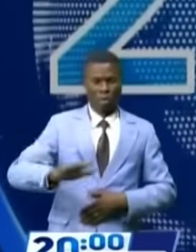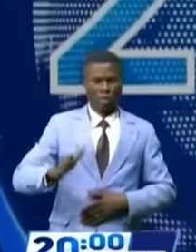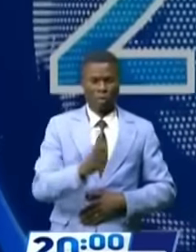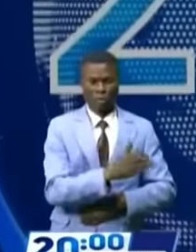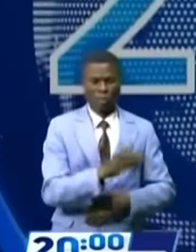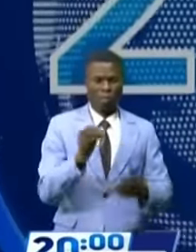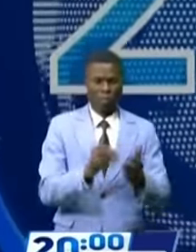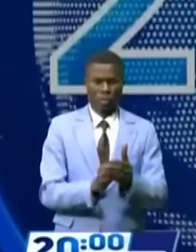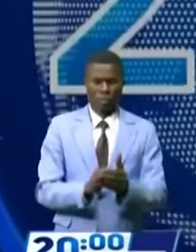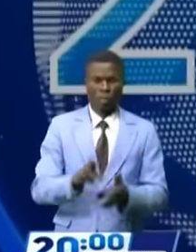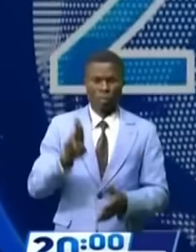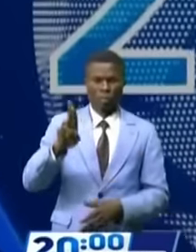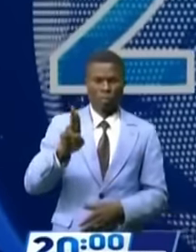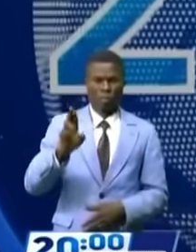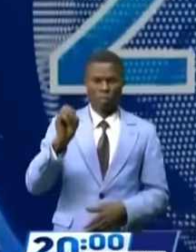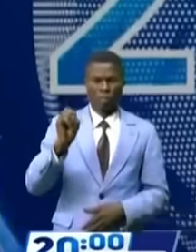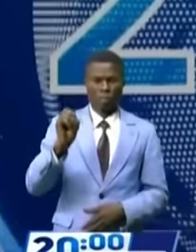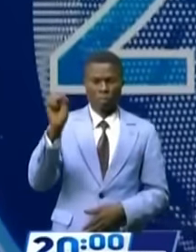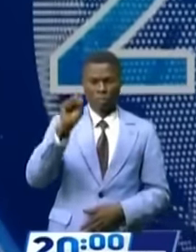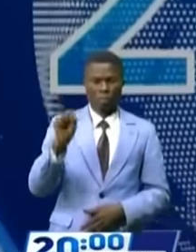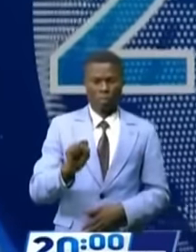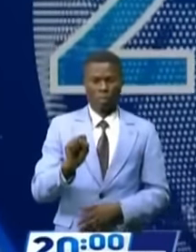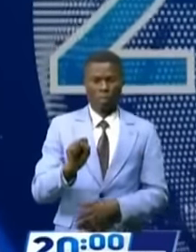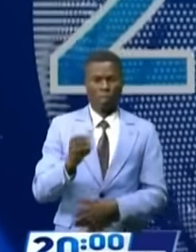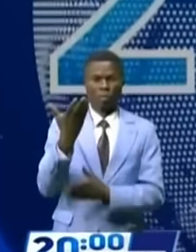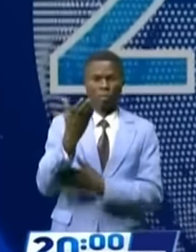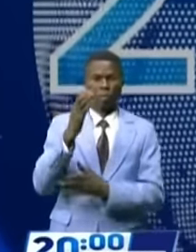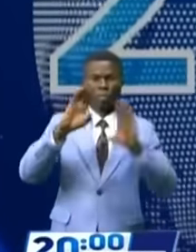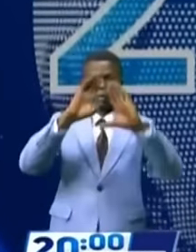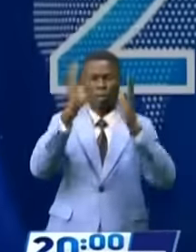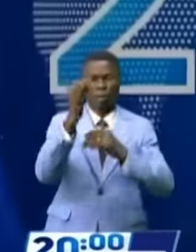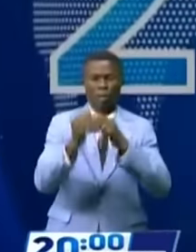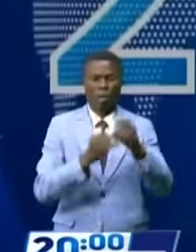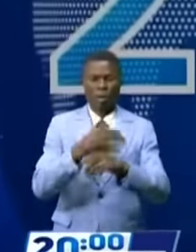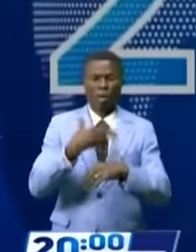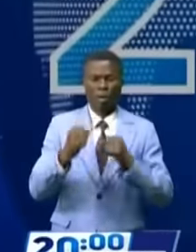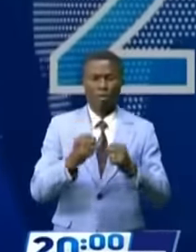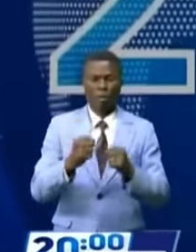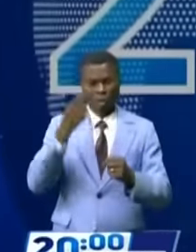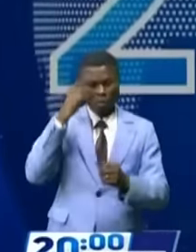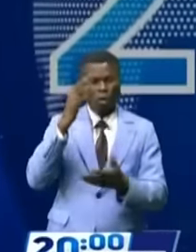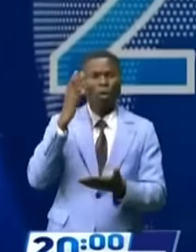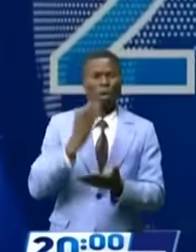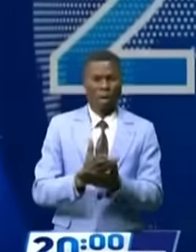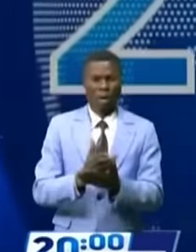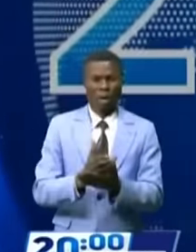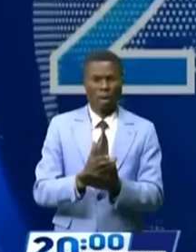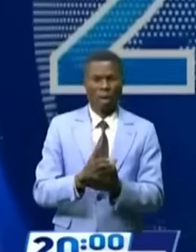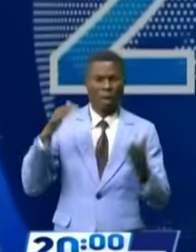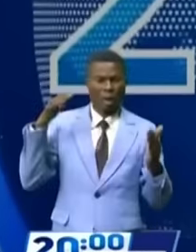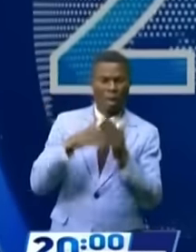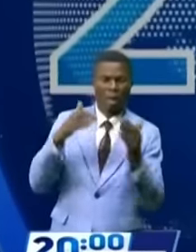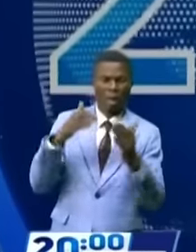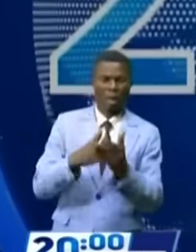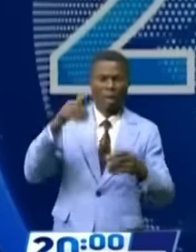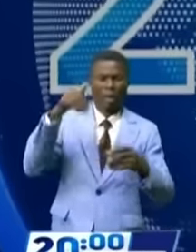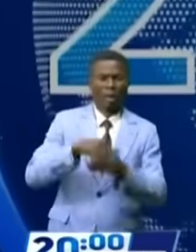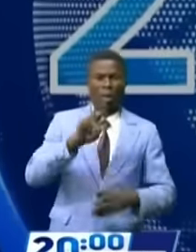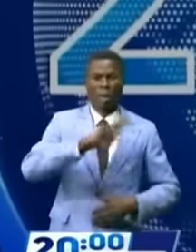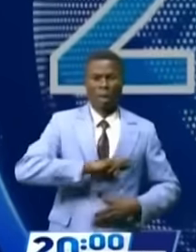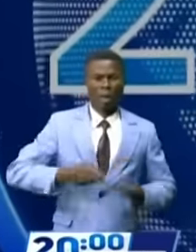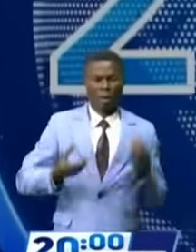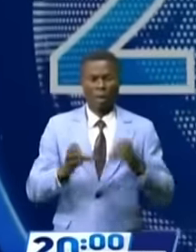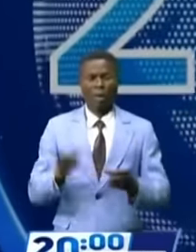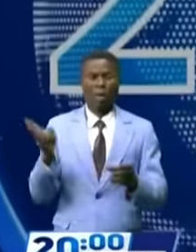Et puis Rose Mutombo appelle la communauté internationale à se mobiliser pour mettre un terme à l'agression dont la République démocratique du